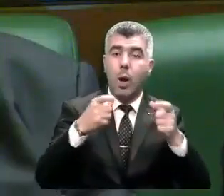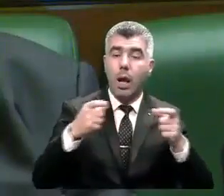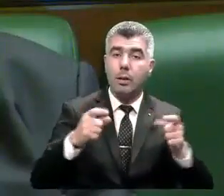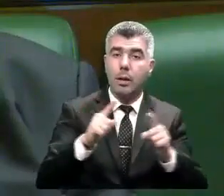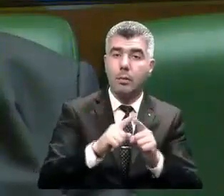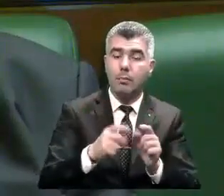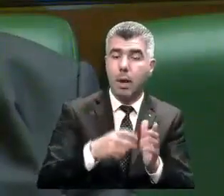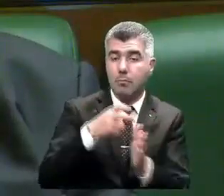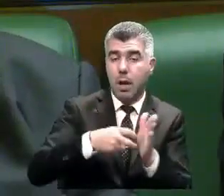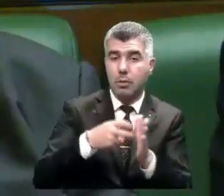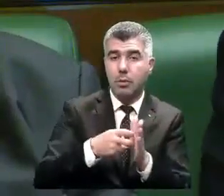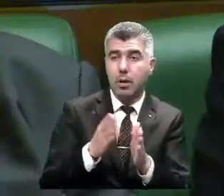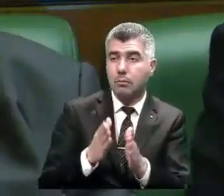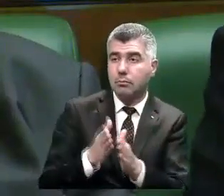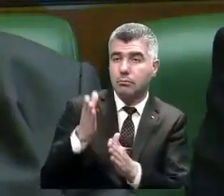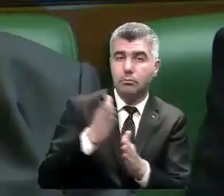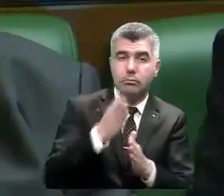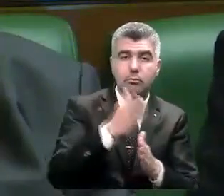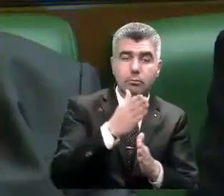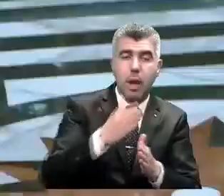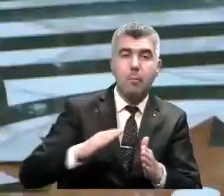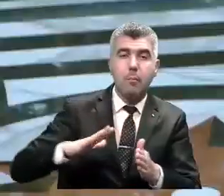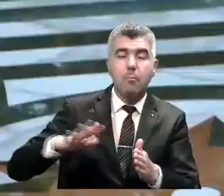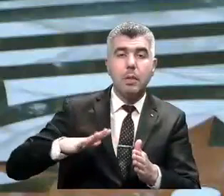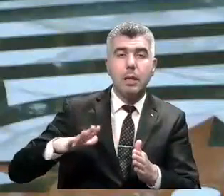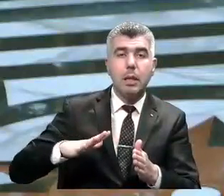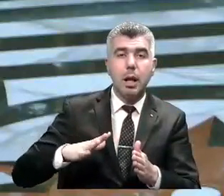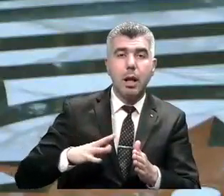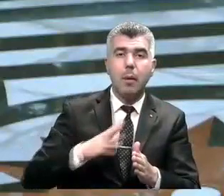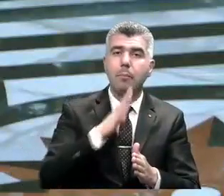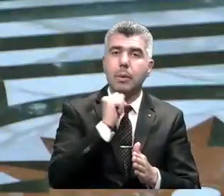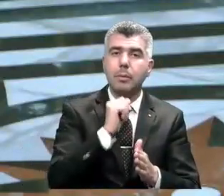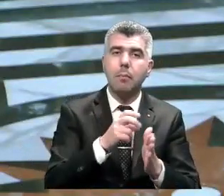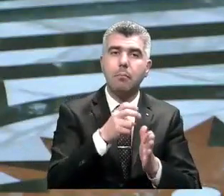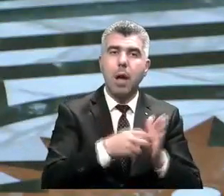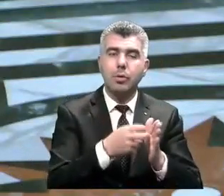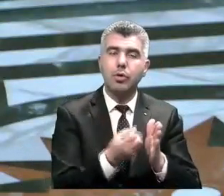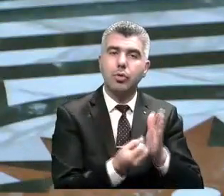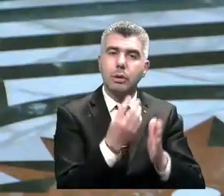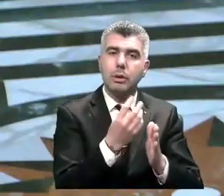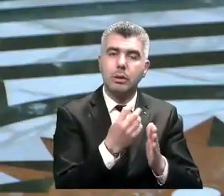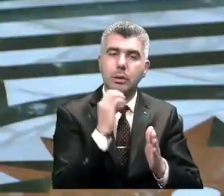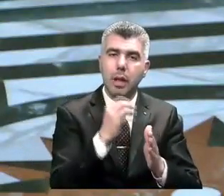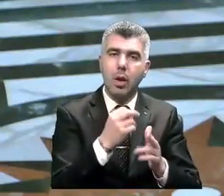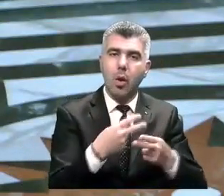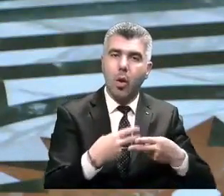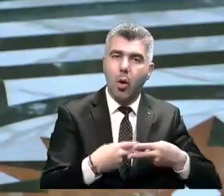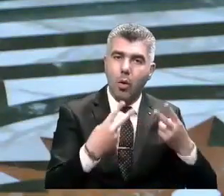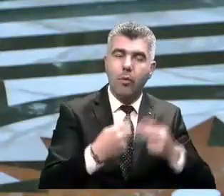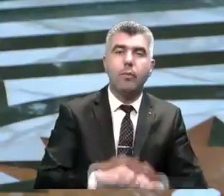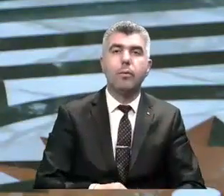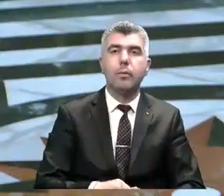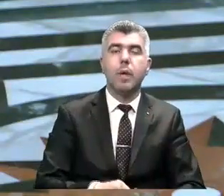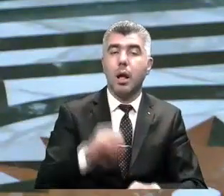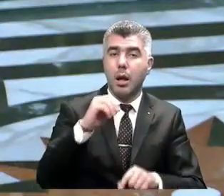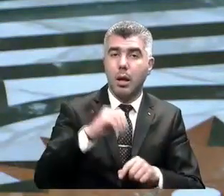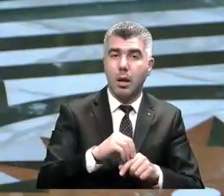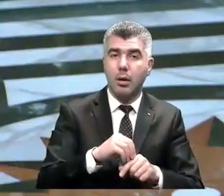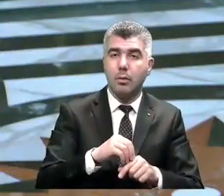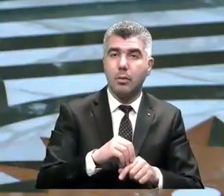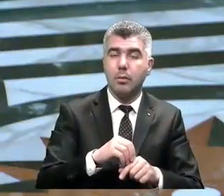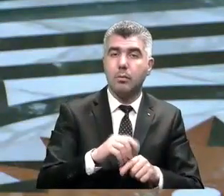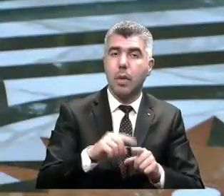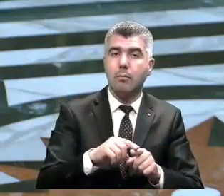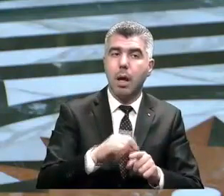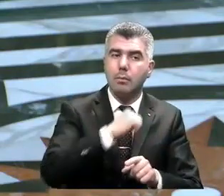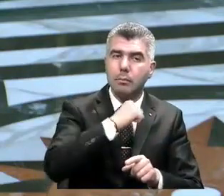العاديه في اتجاه مدن المملكه غير الموصوله بخدمات سككيه، ومشاريع توسيع شبكه اللي تكلمنا عليها السرعه